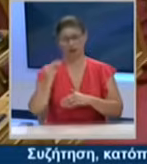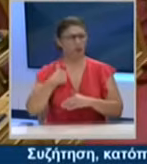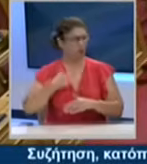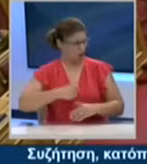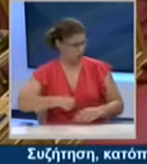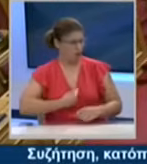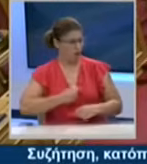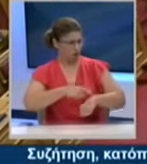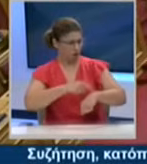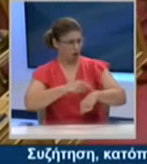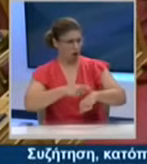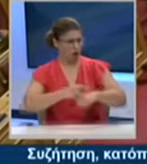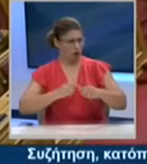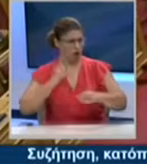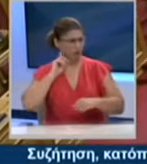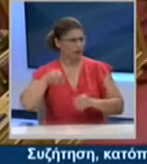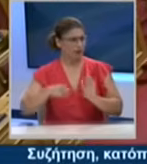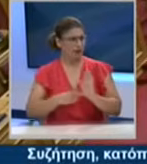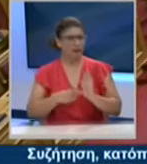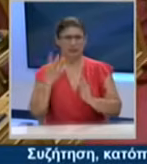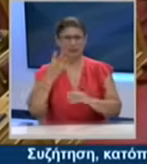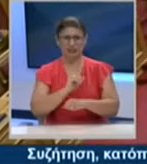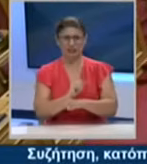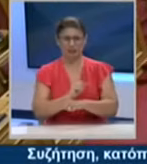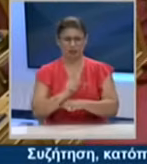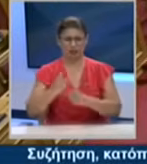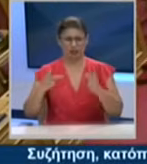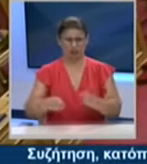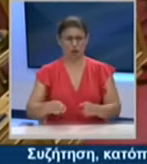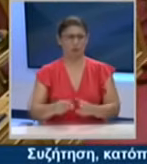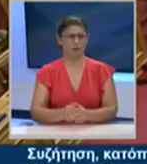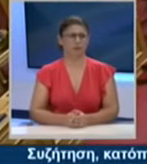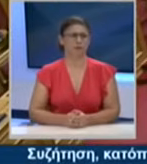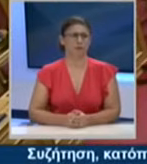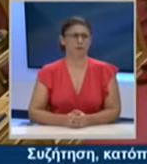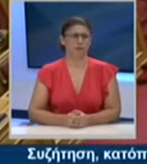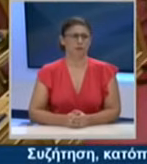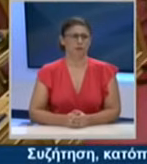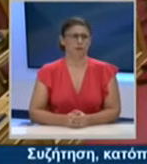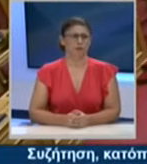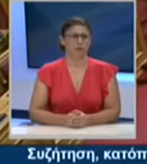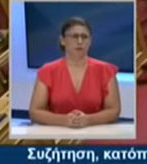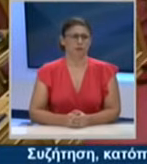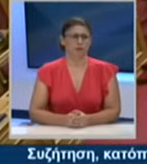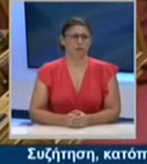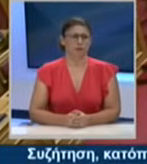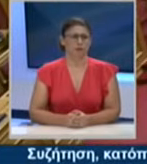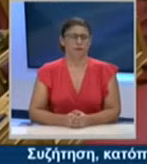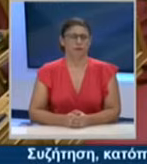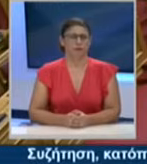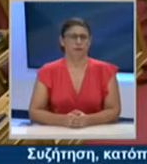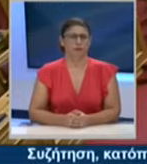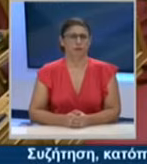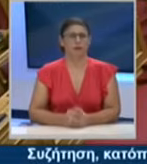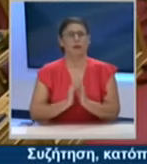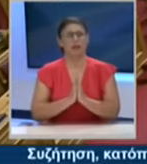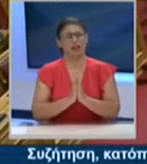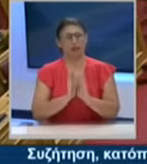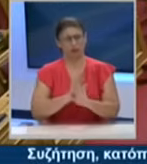αλλά 4 λεπτά με διακόψετε. Τέσσερα λεπτά με διακόψετε. Ελάτε, ελάτε. Η κυβέρνηση Μητσοτάκη. Δεν τα λέω εγώ. Παρακαλώ να